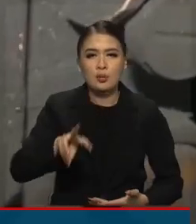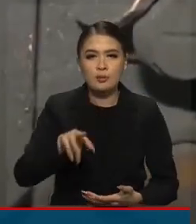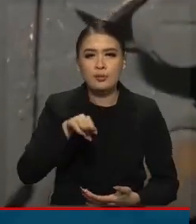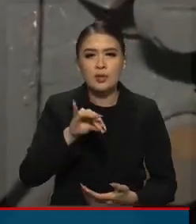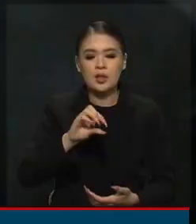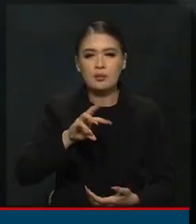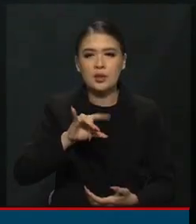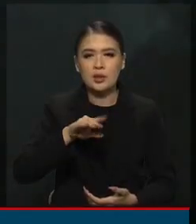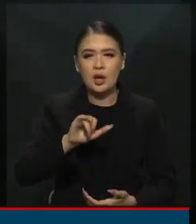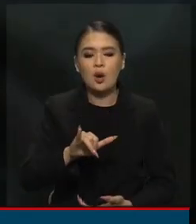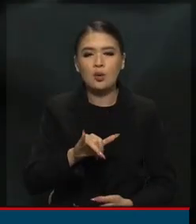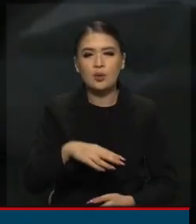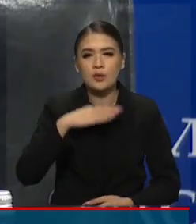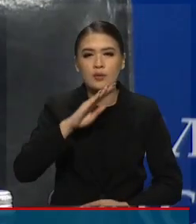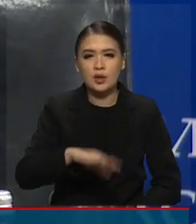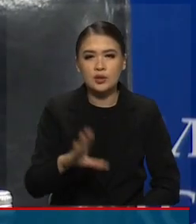будет достаточно.